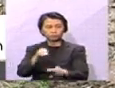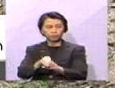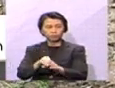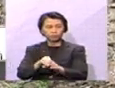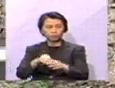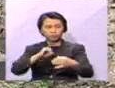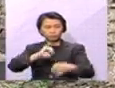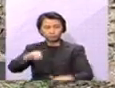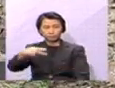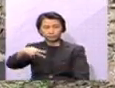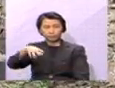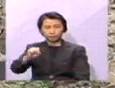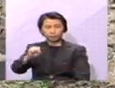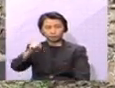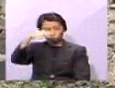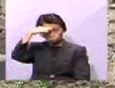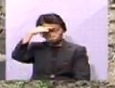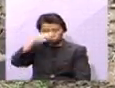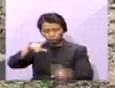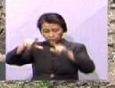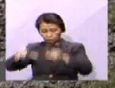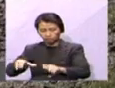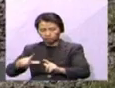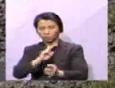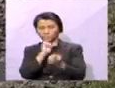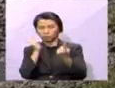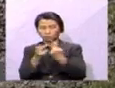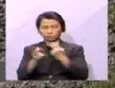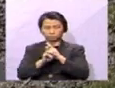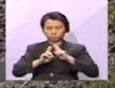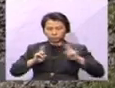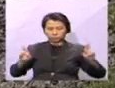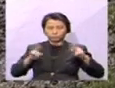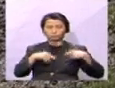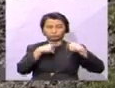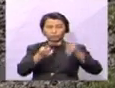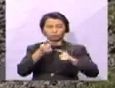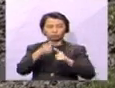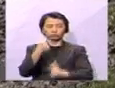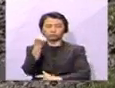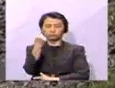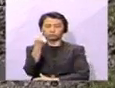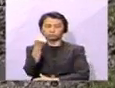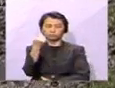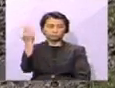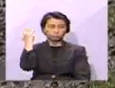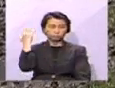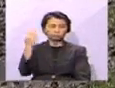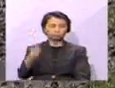pengairan dan saliran JPS diletakkan dalam keadaan siap sedia sejak November